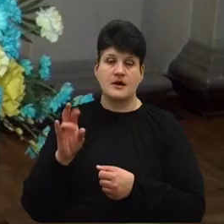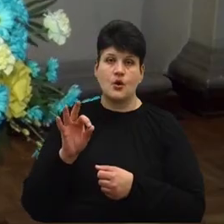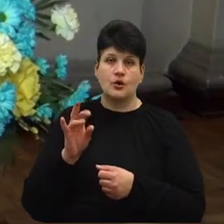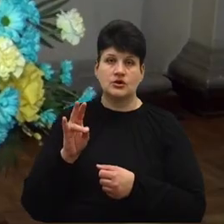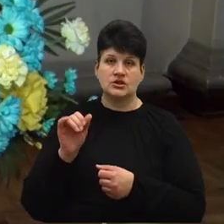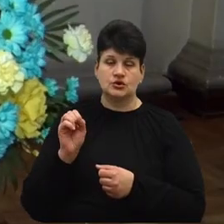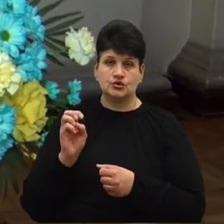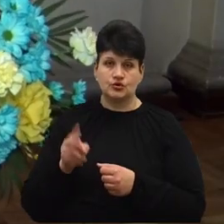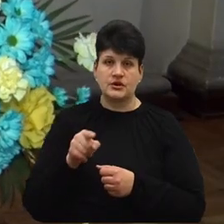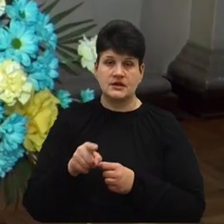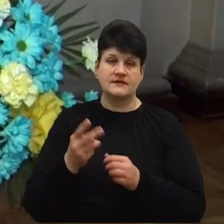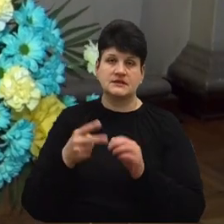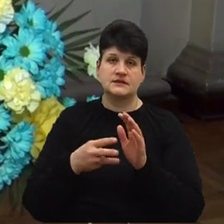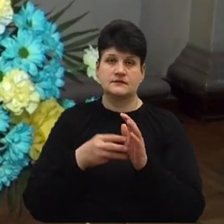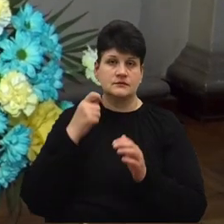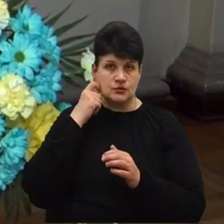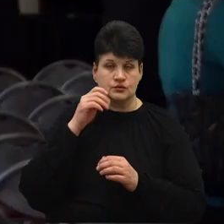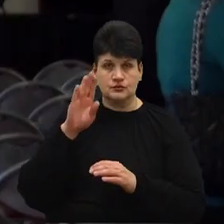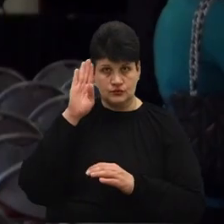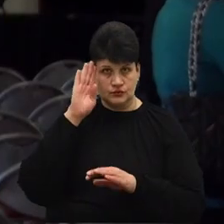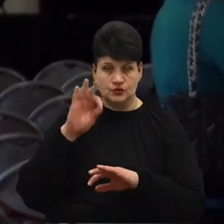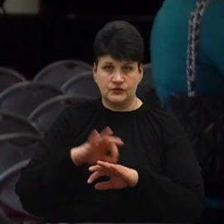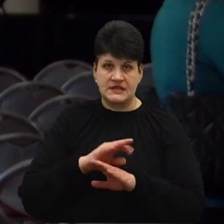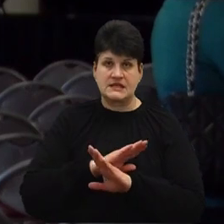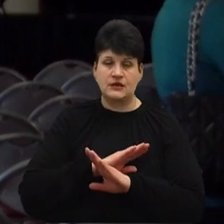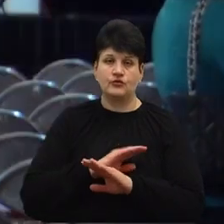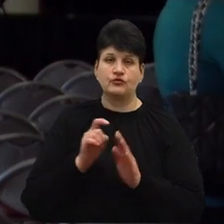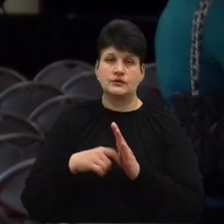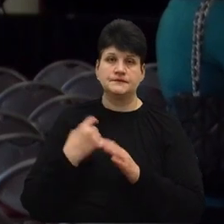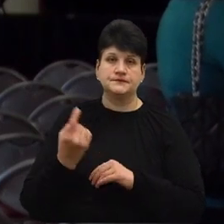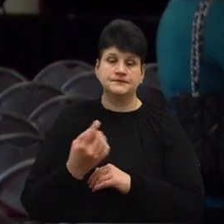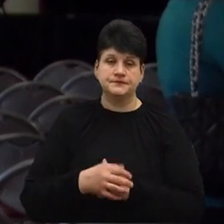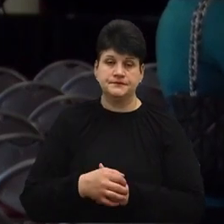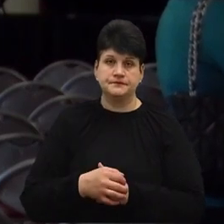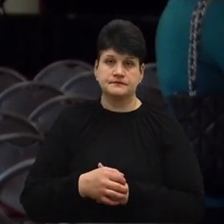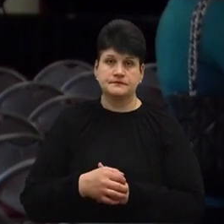чоловік загинув у липні минулого року на Донеччині. Для мене він герой.